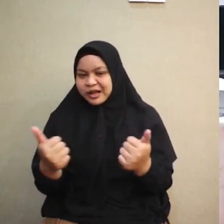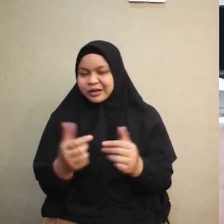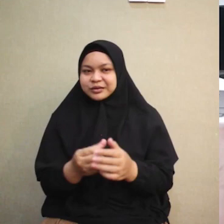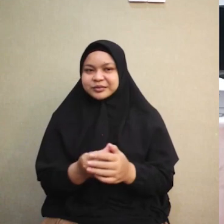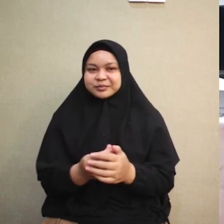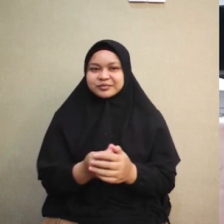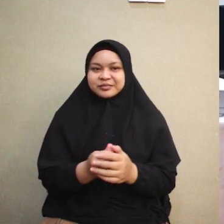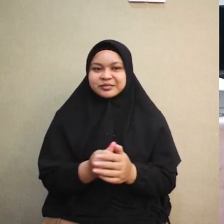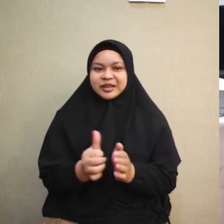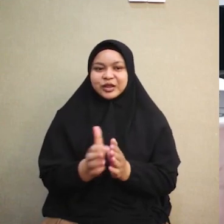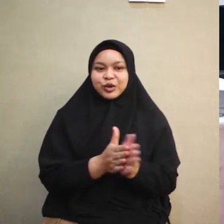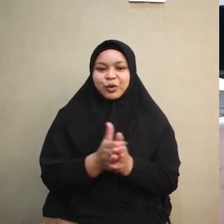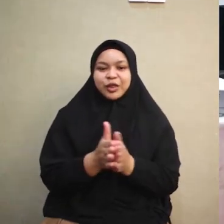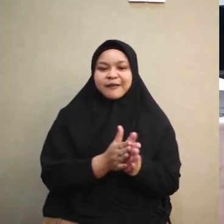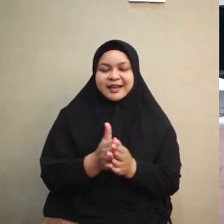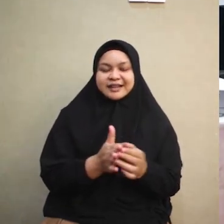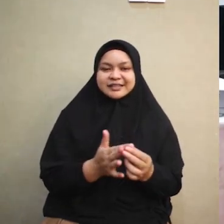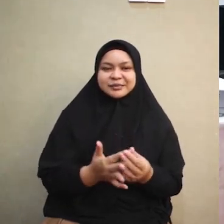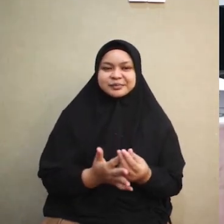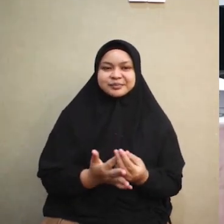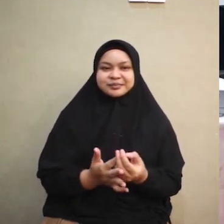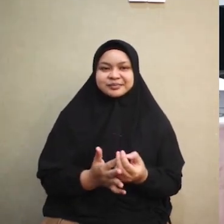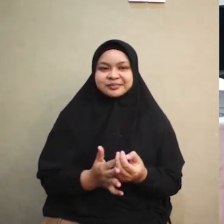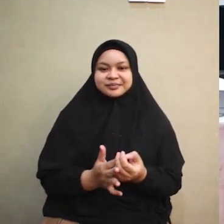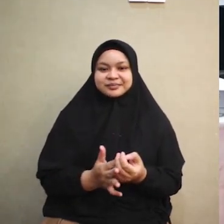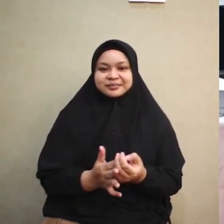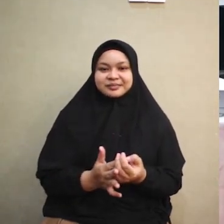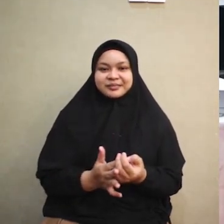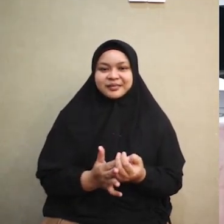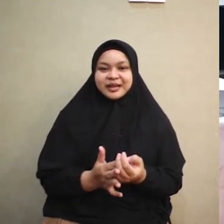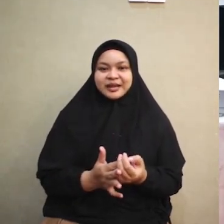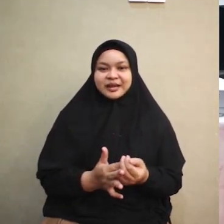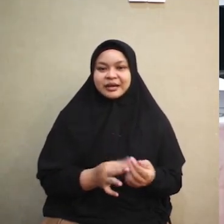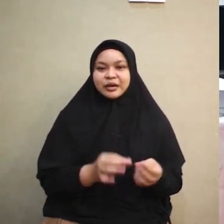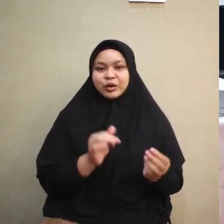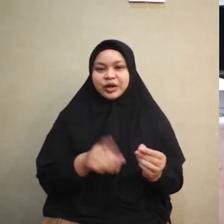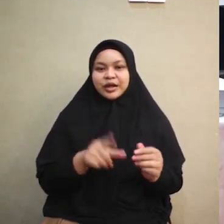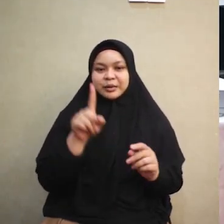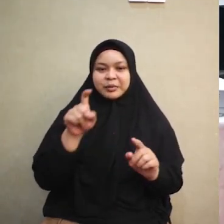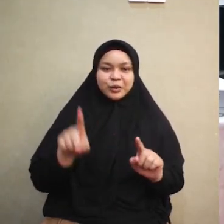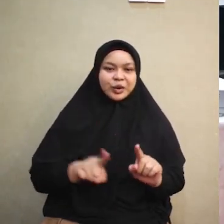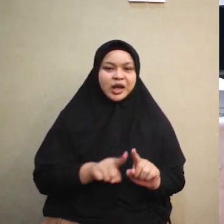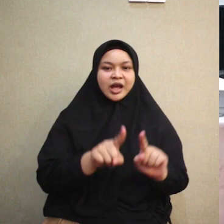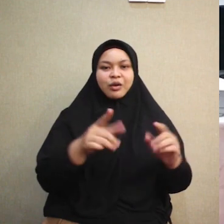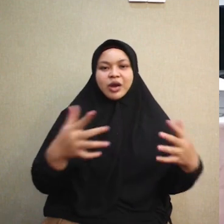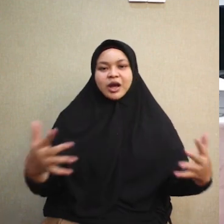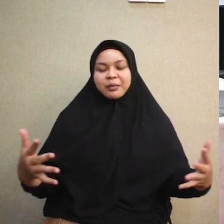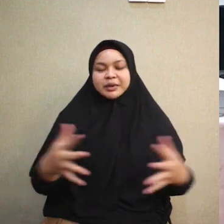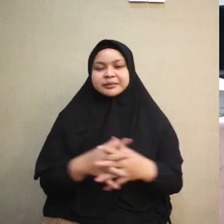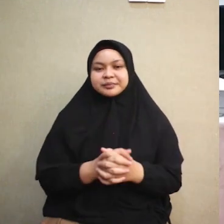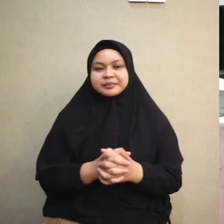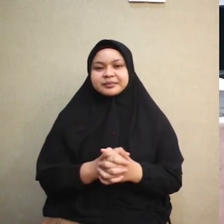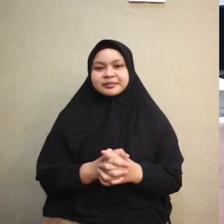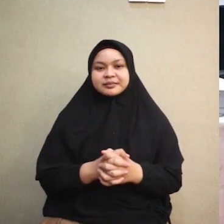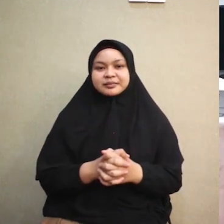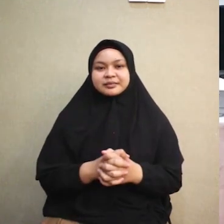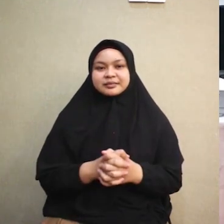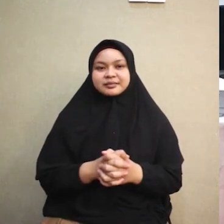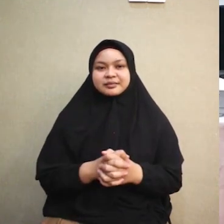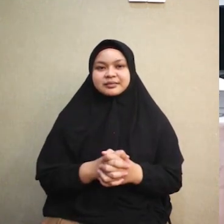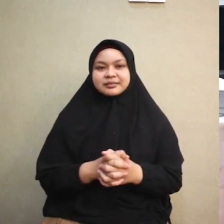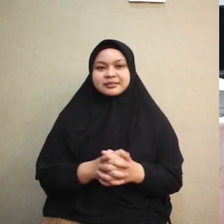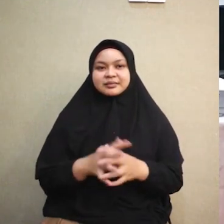Coba memotivasi Mas Nah jadi kayaknya yang perlu dikawal itu sebenarnya malah ininya ya apa namanya eee